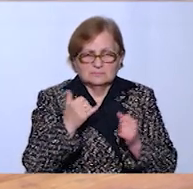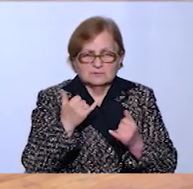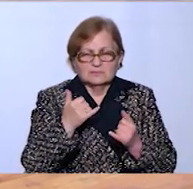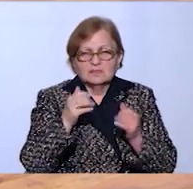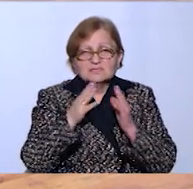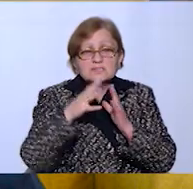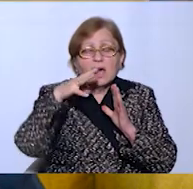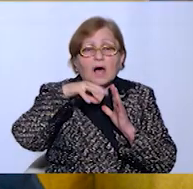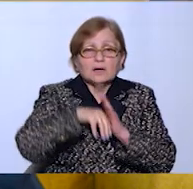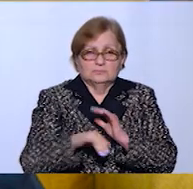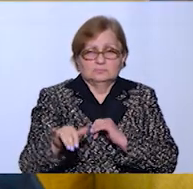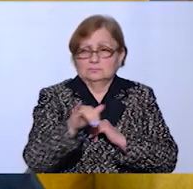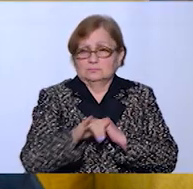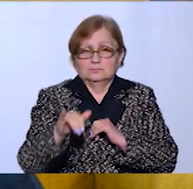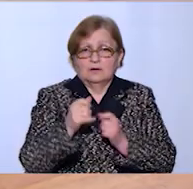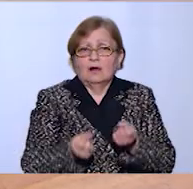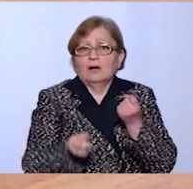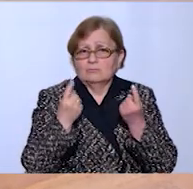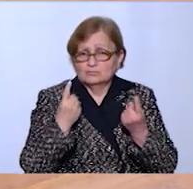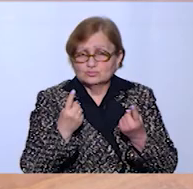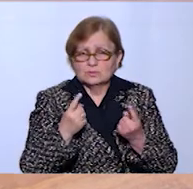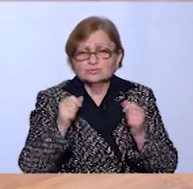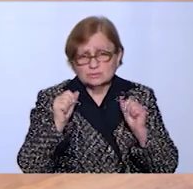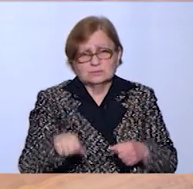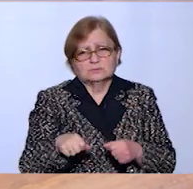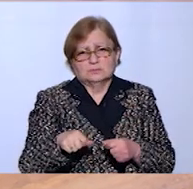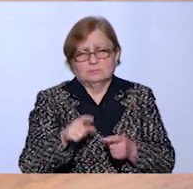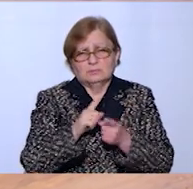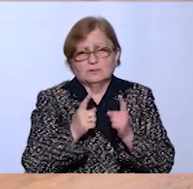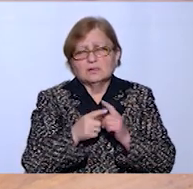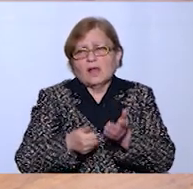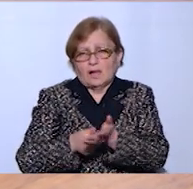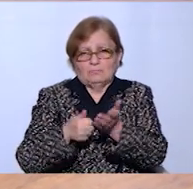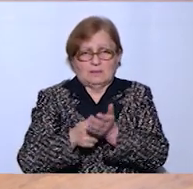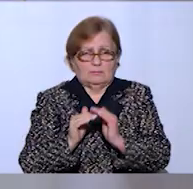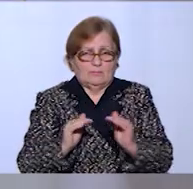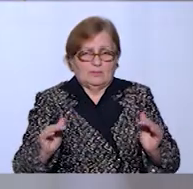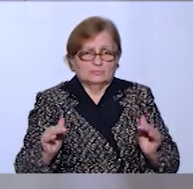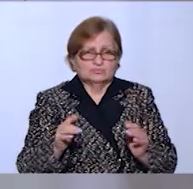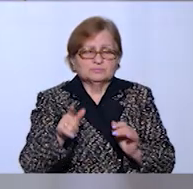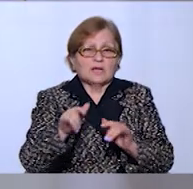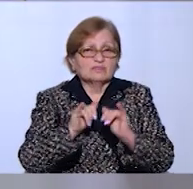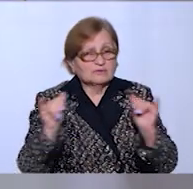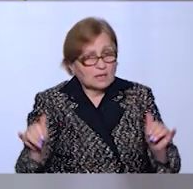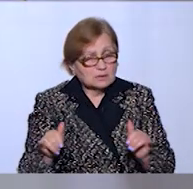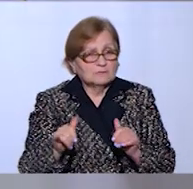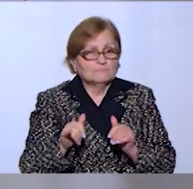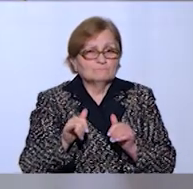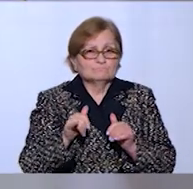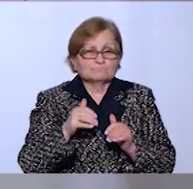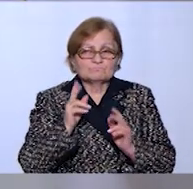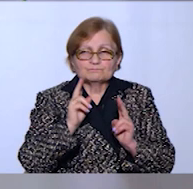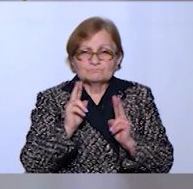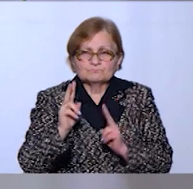თამაში, განვითარება, წახალისება. პოზიტიური მშობლობის ერთ-ერთი ინდიკატორი არის ზუსტად ის, როდესაც ბავშვს თავაზობ